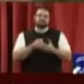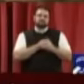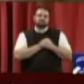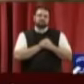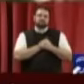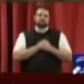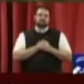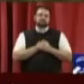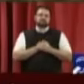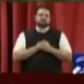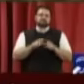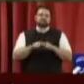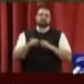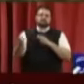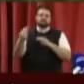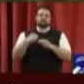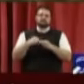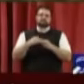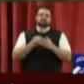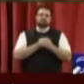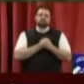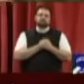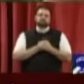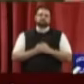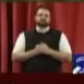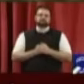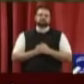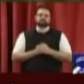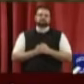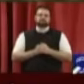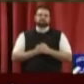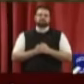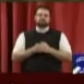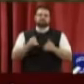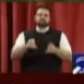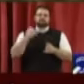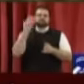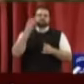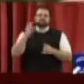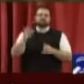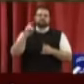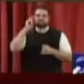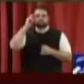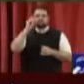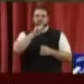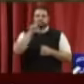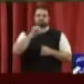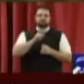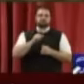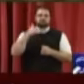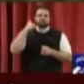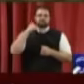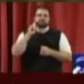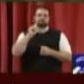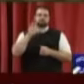totdeauna ce se emit ca să fiu în armonie. Și atunci, ca astăzi, când să plec, zic, mă uit după jos și telefonul